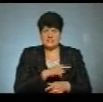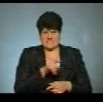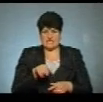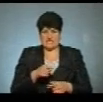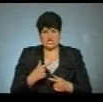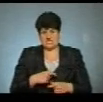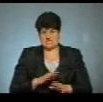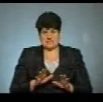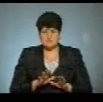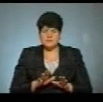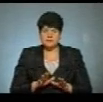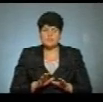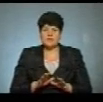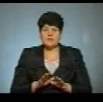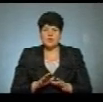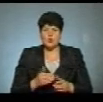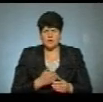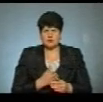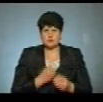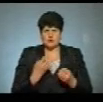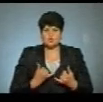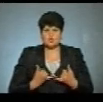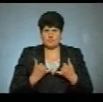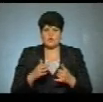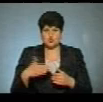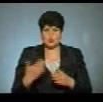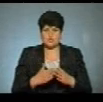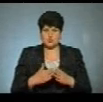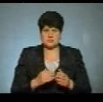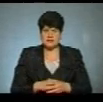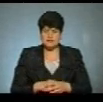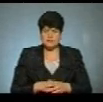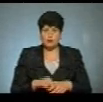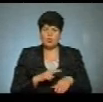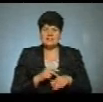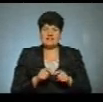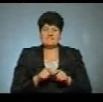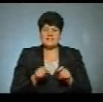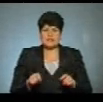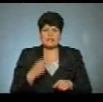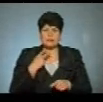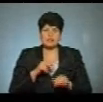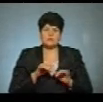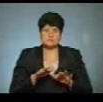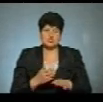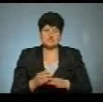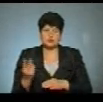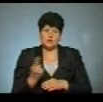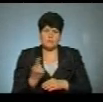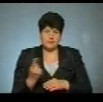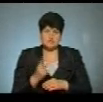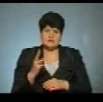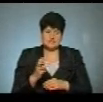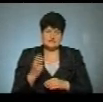ніж за себе. Хотілося б просто поваги зі сторони нашого сусіда. Поліцейські відкрили на чоловіка кримінальне провадження за частиною 1